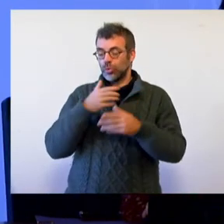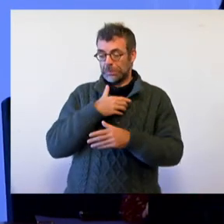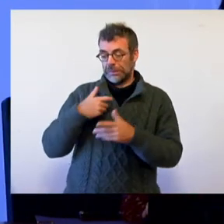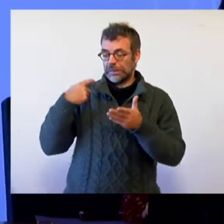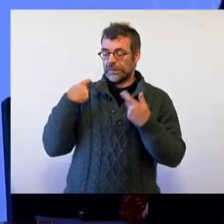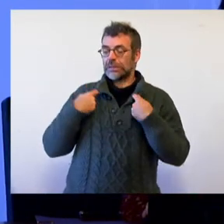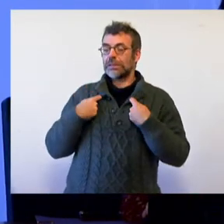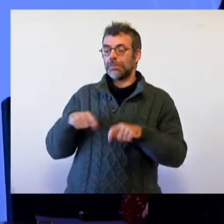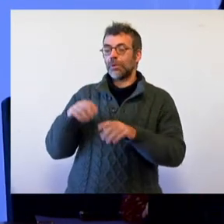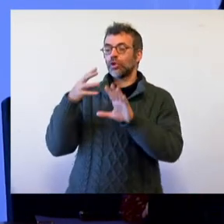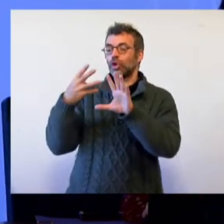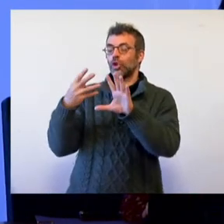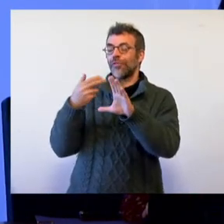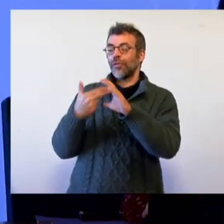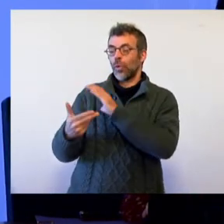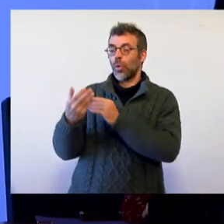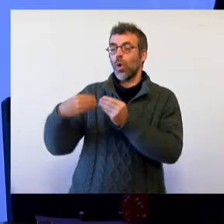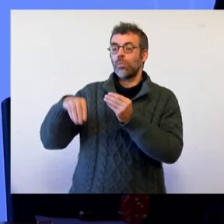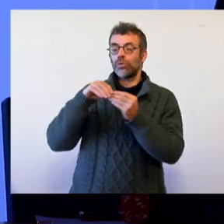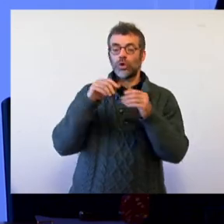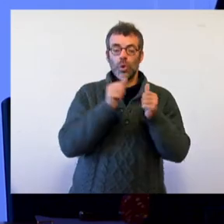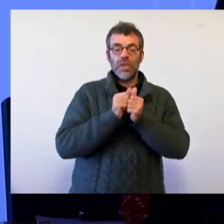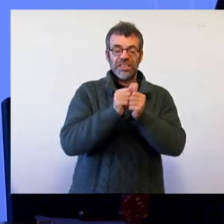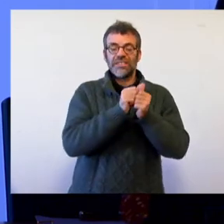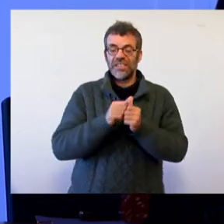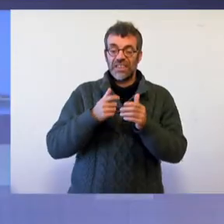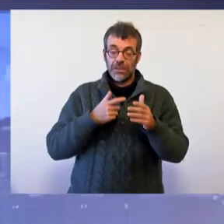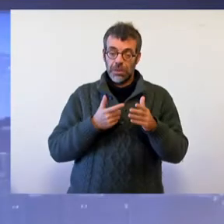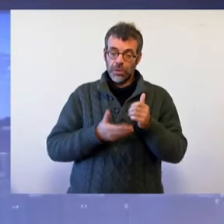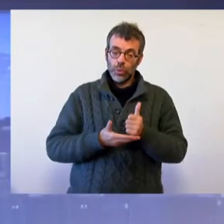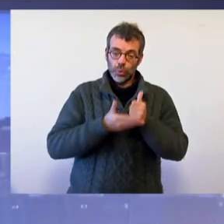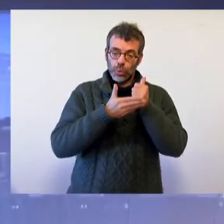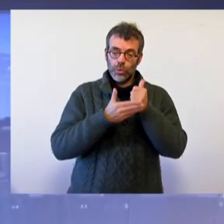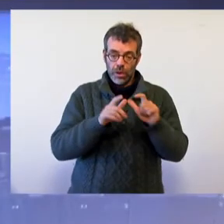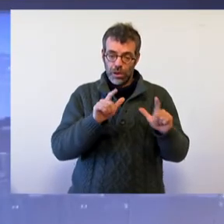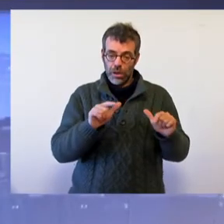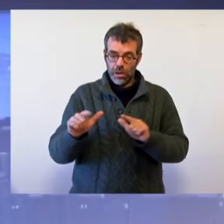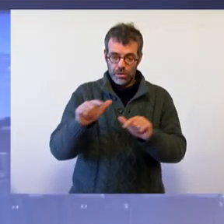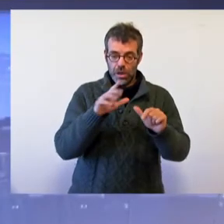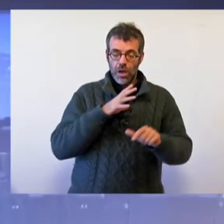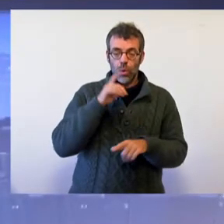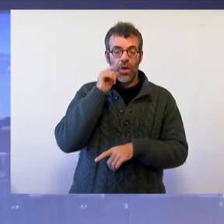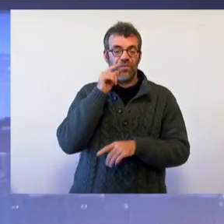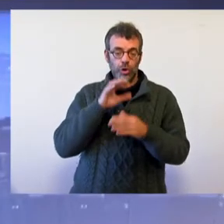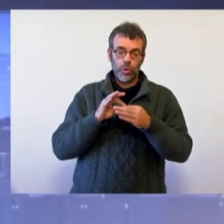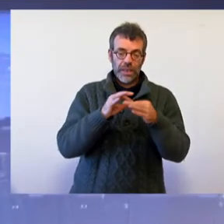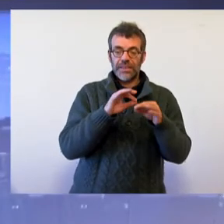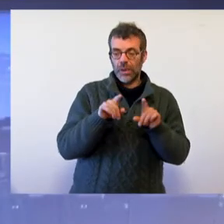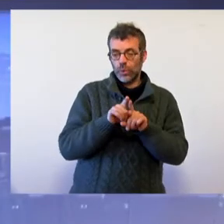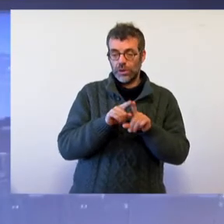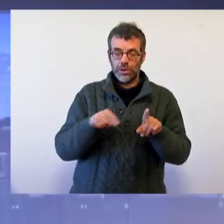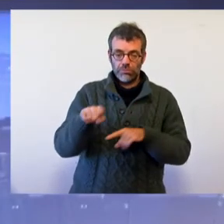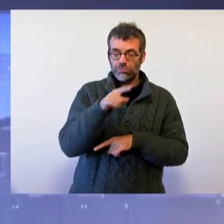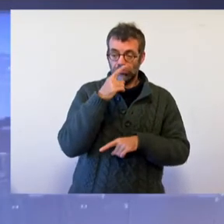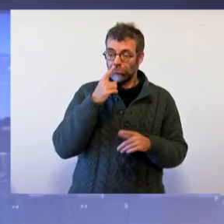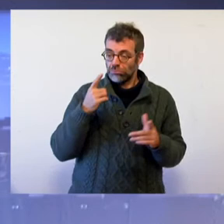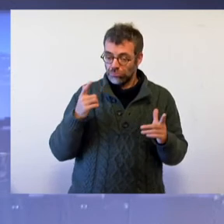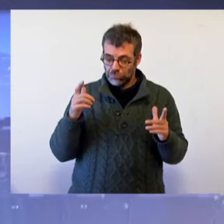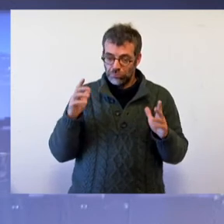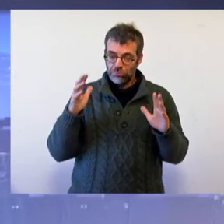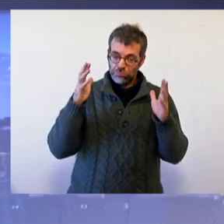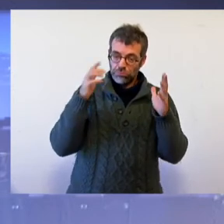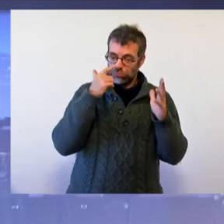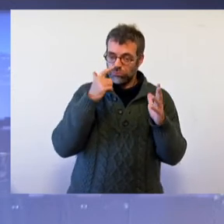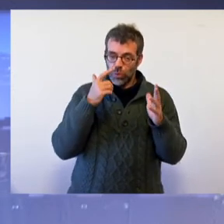soutien que la collectivité apporte et l'effort de solidarité. Il ne s'agit surtout pas de le remettre en cause. Au contraire, nous l'avons